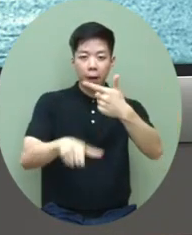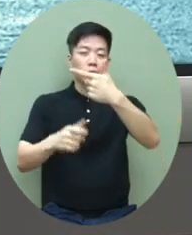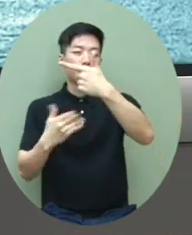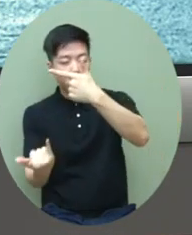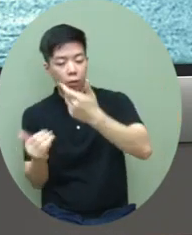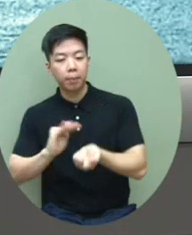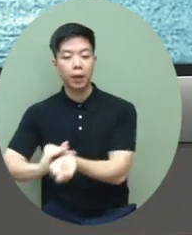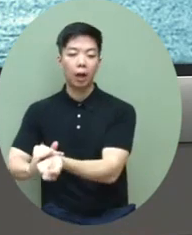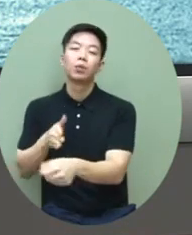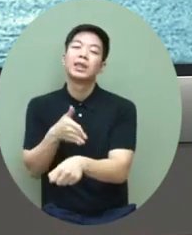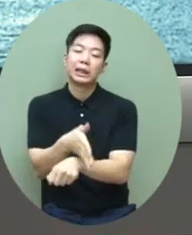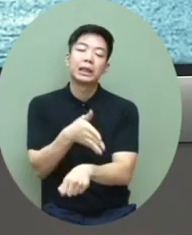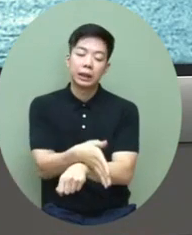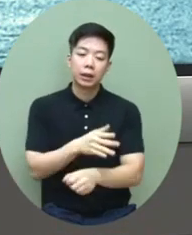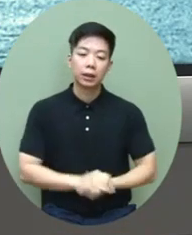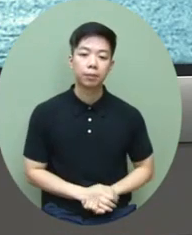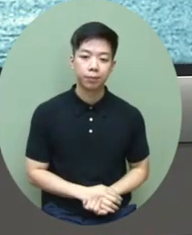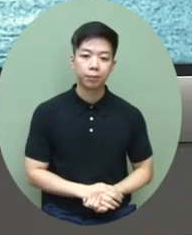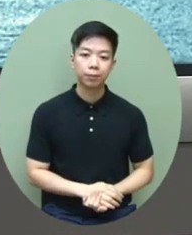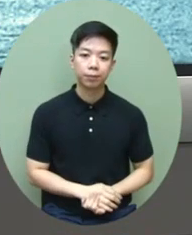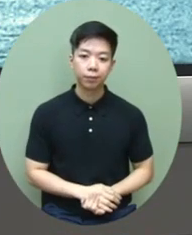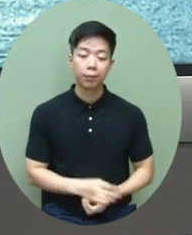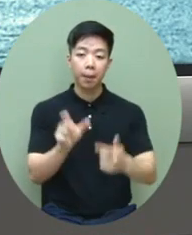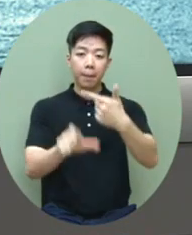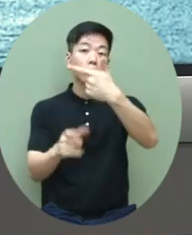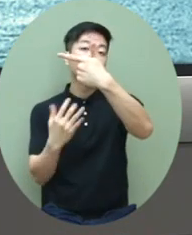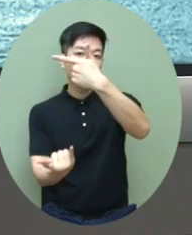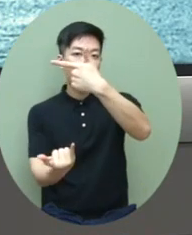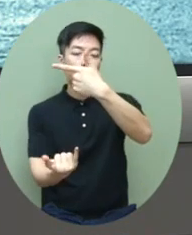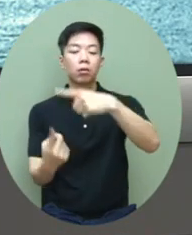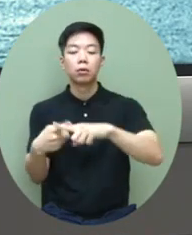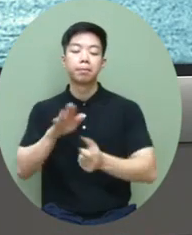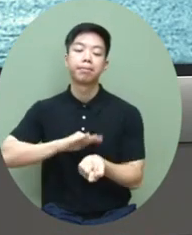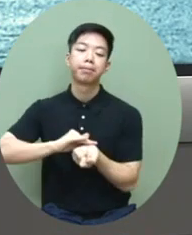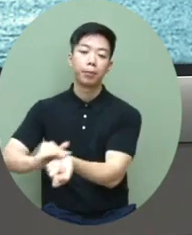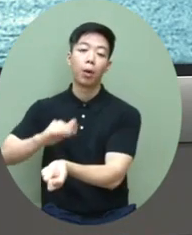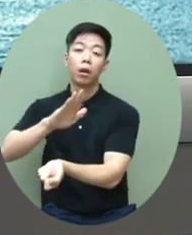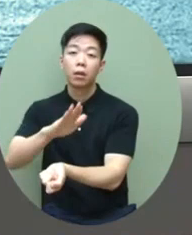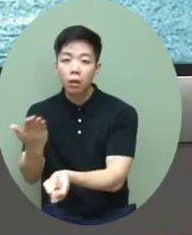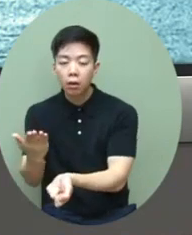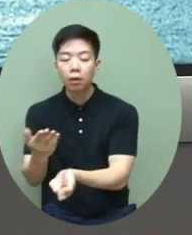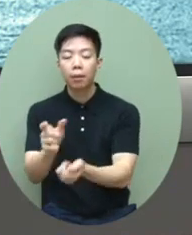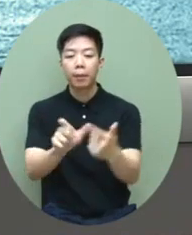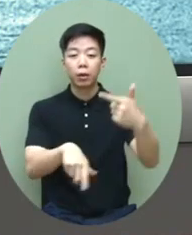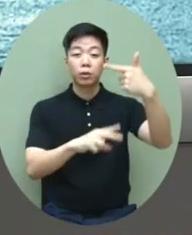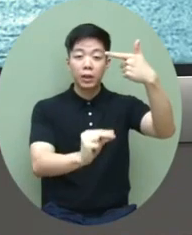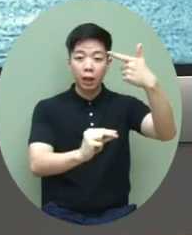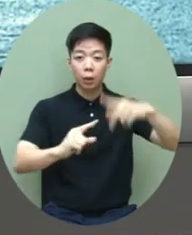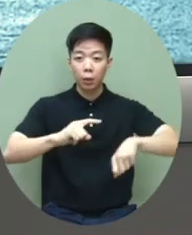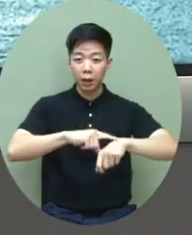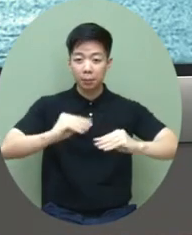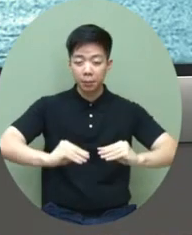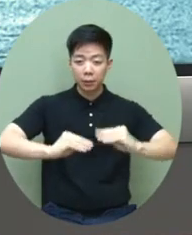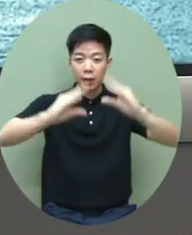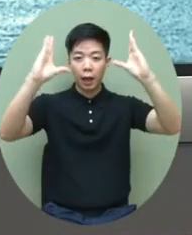性啦，咁有病徵啦咁樣，咁一路都冇睇，直至6日。咁但係好唔好彩咧？佢7日嘅凌晨咧，就屋企人發覺